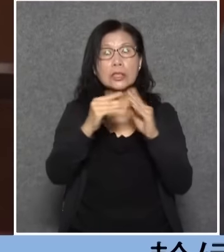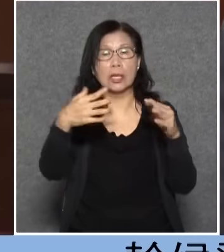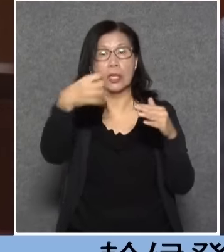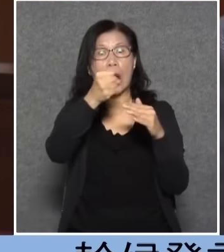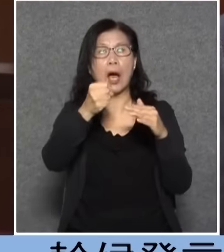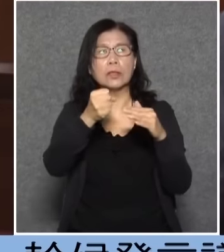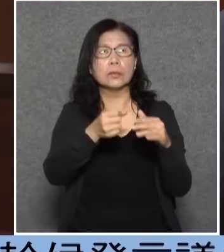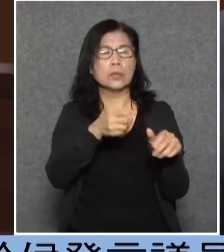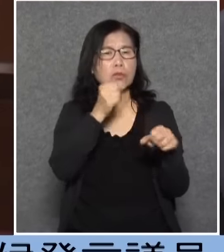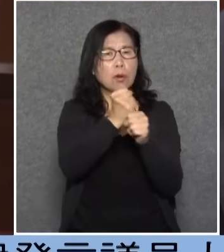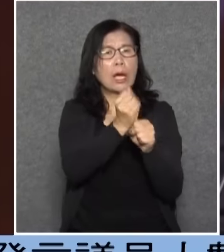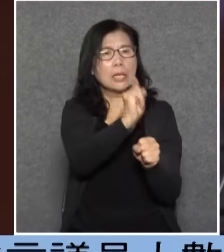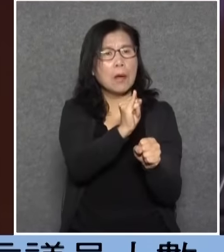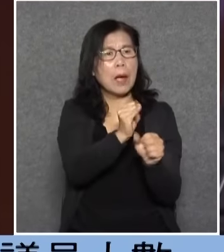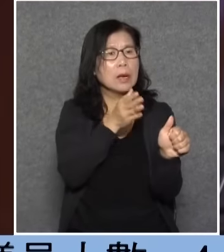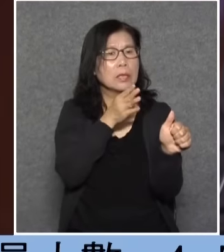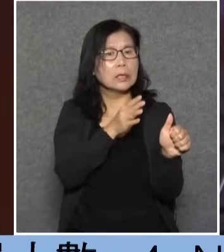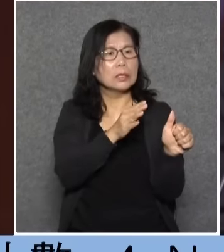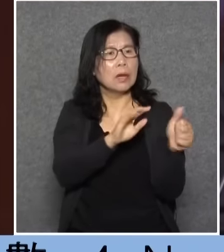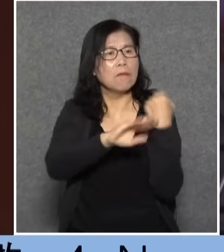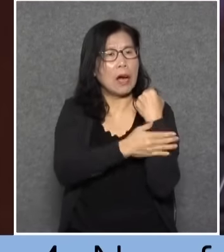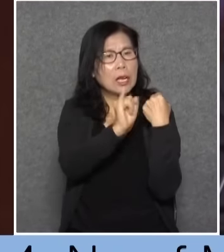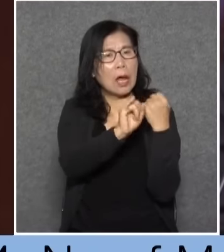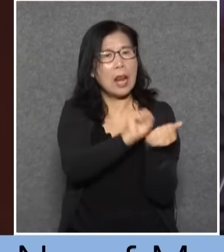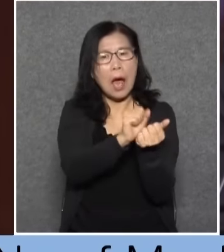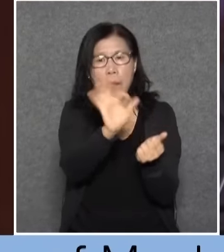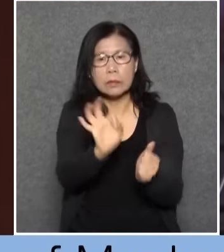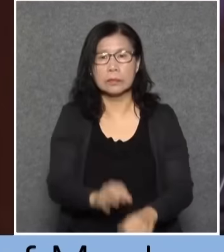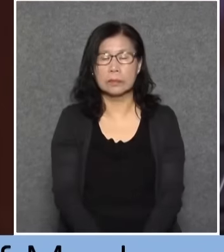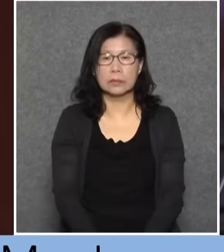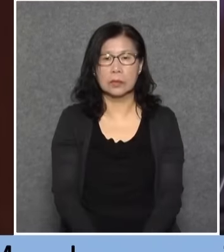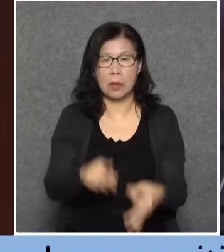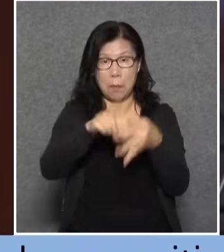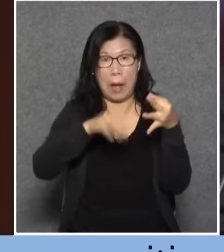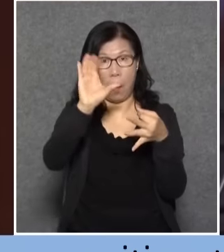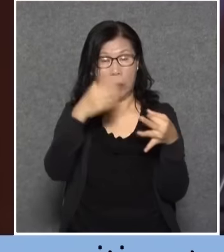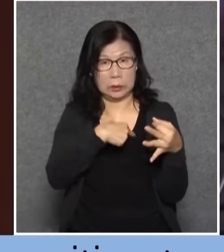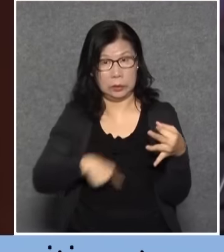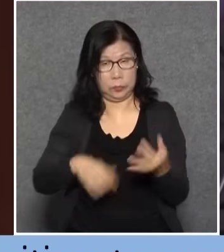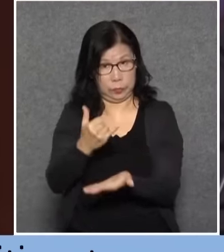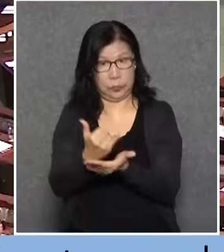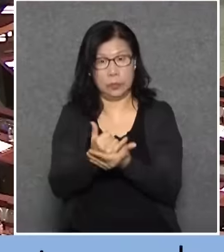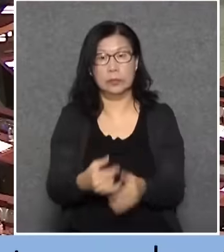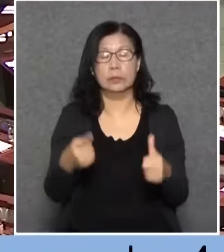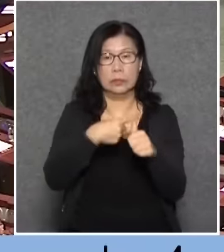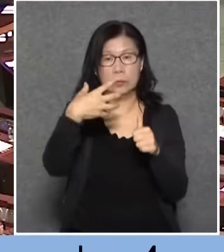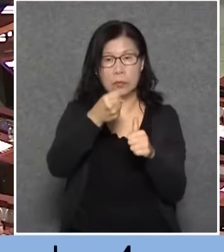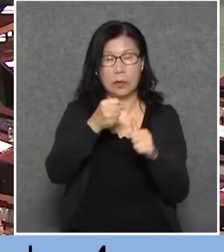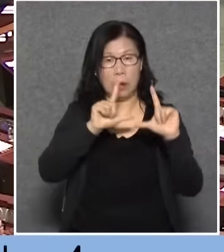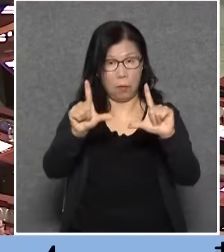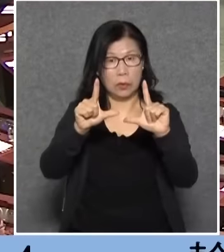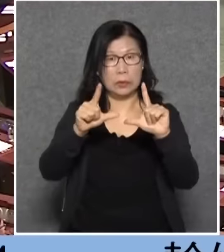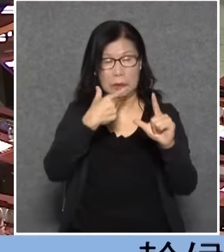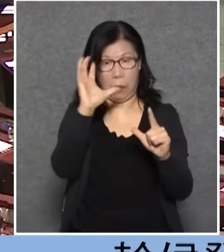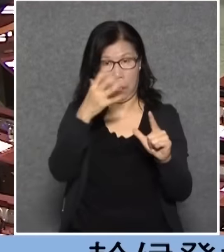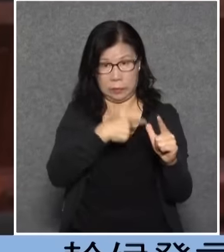他？ 局長，黃議員你問了問題，請你坐下。局長， 首先主席，我是答了黃議員的問